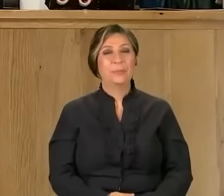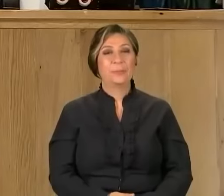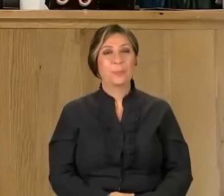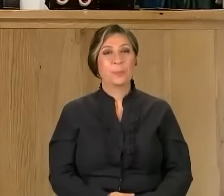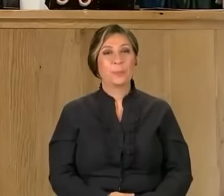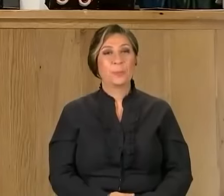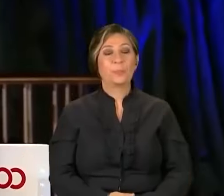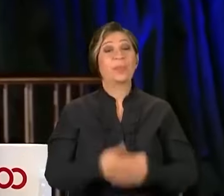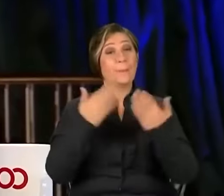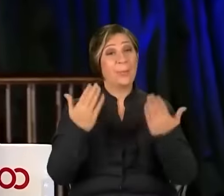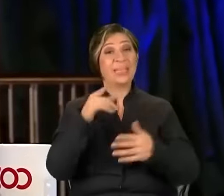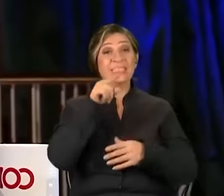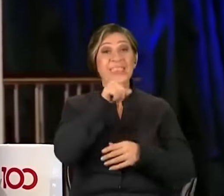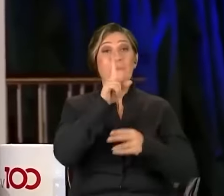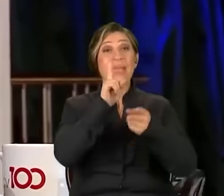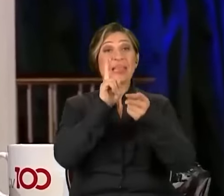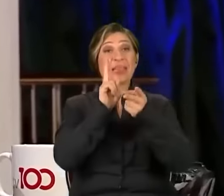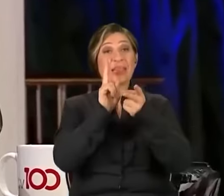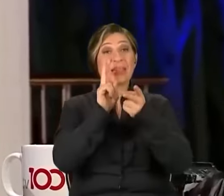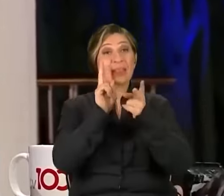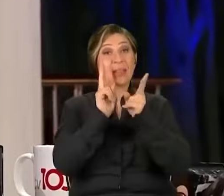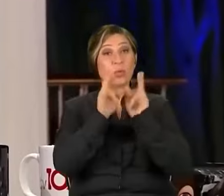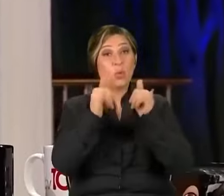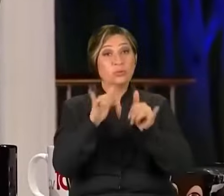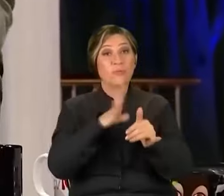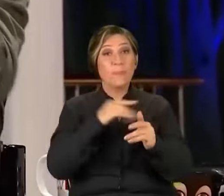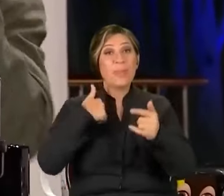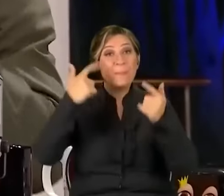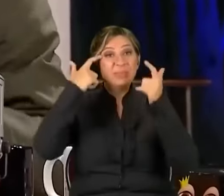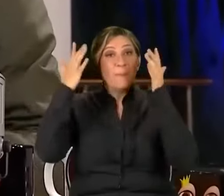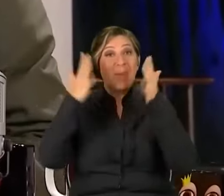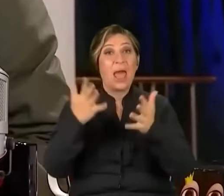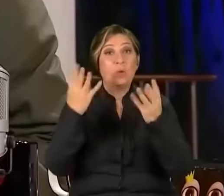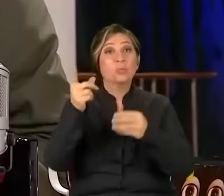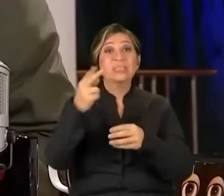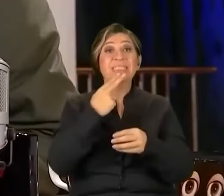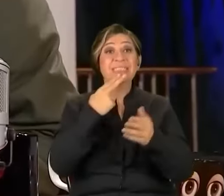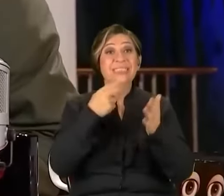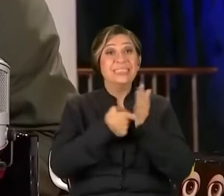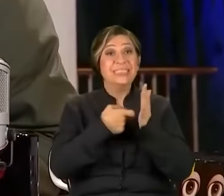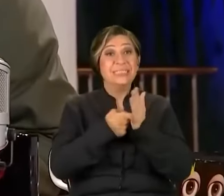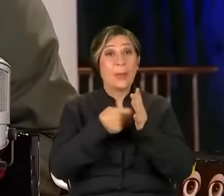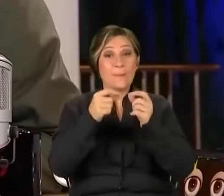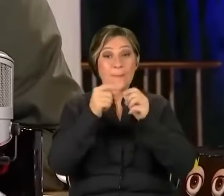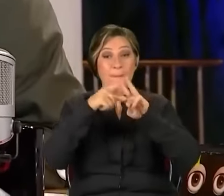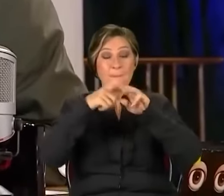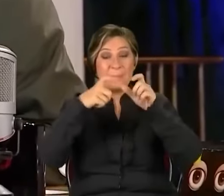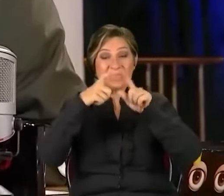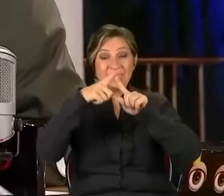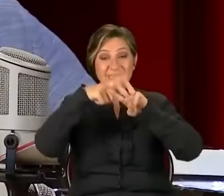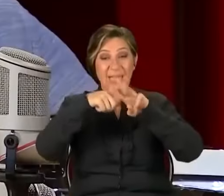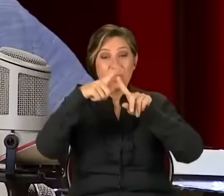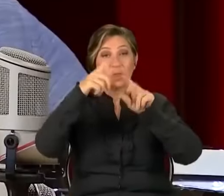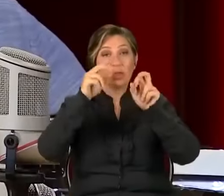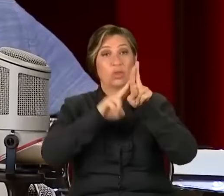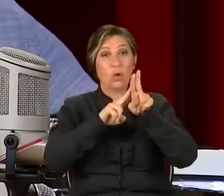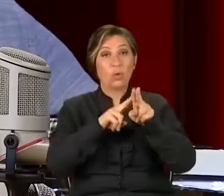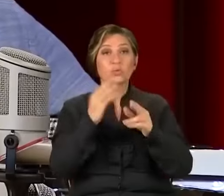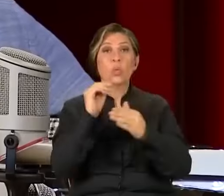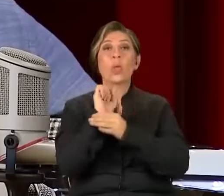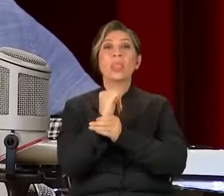Peki, senin bir oyuncun var, benim başıma bela oldu. Bu kızın ismi Beste Tok.